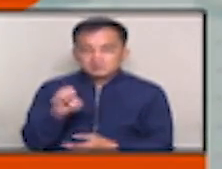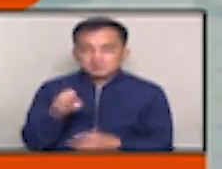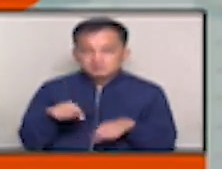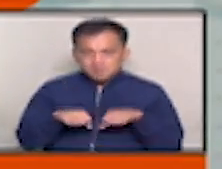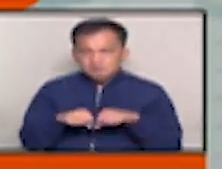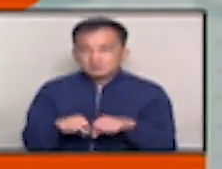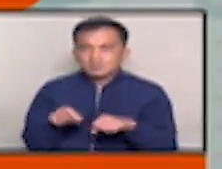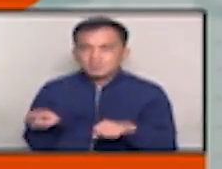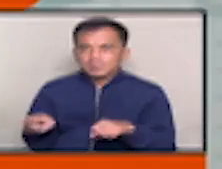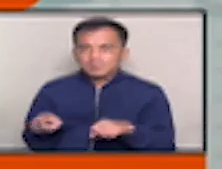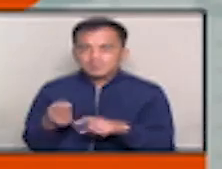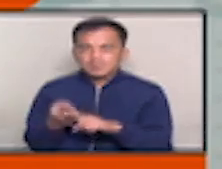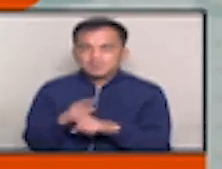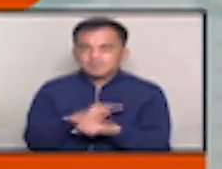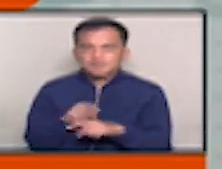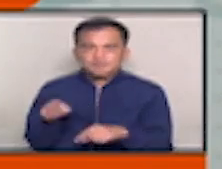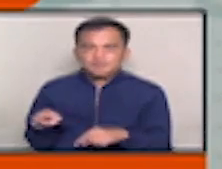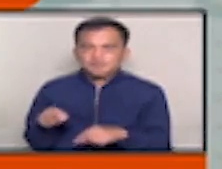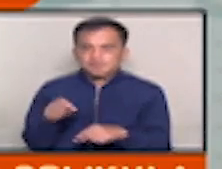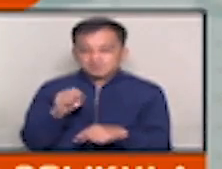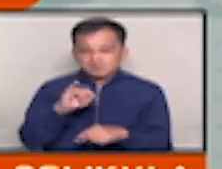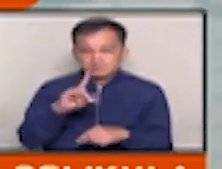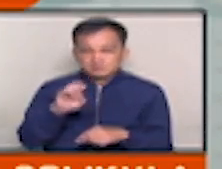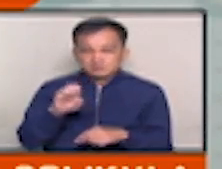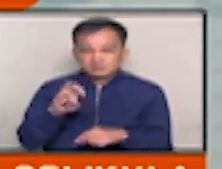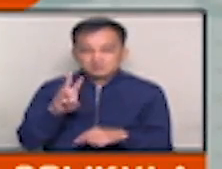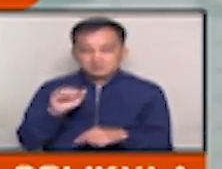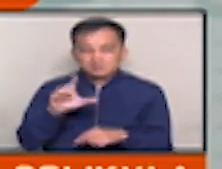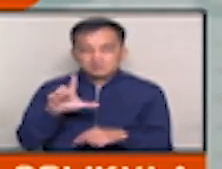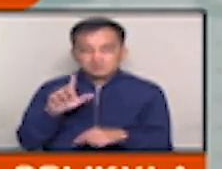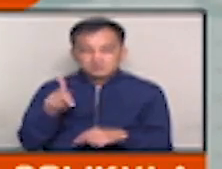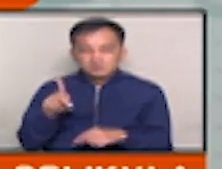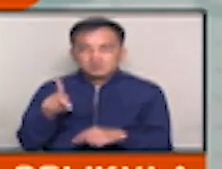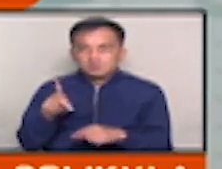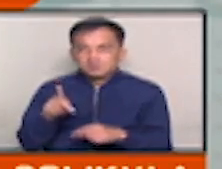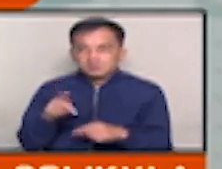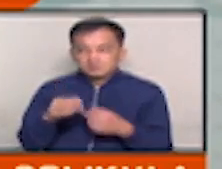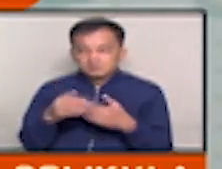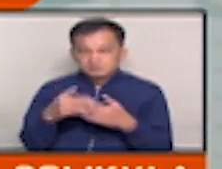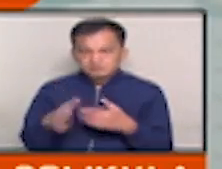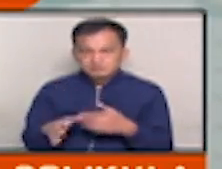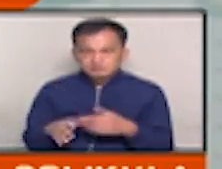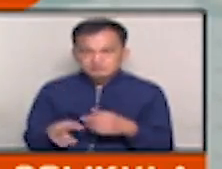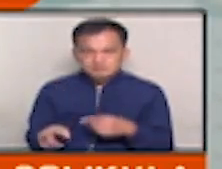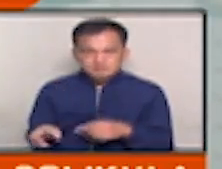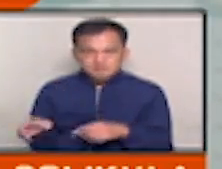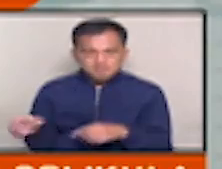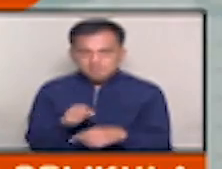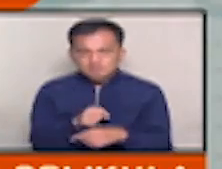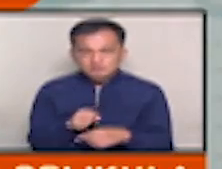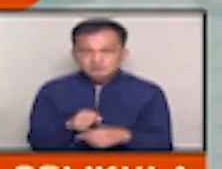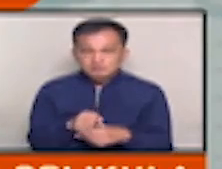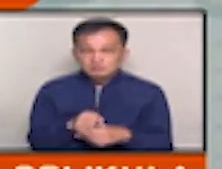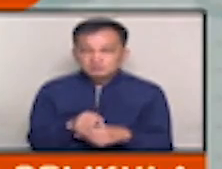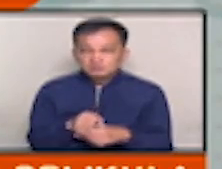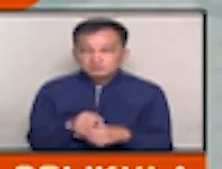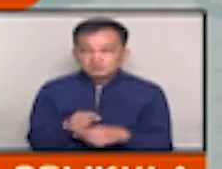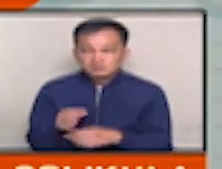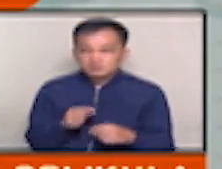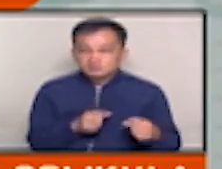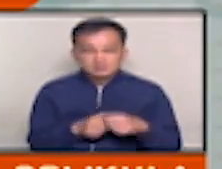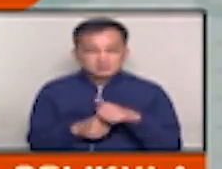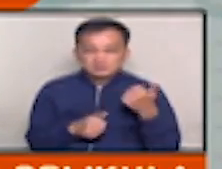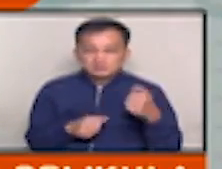na yon, nanggaling po sa may sidewalk po yon, at nung pagkatapos po ng confiscation, kumuha po siya ng isang